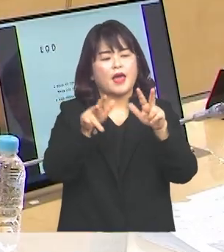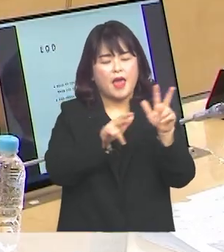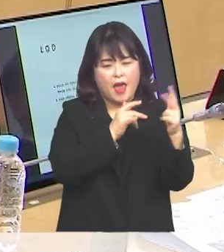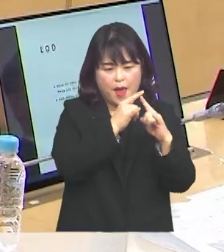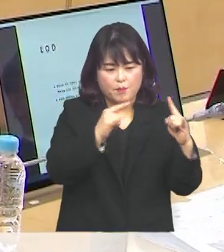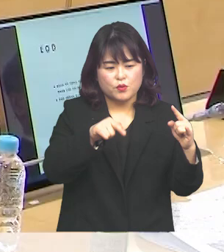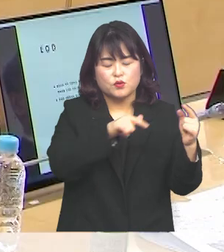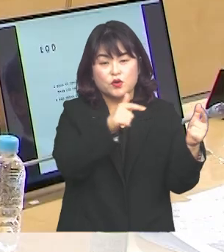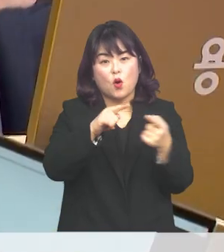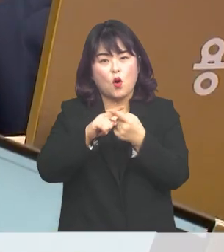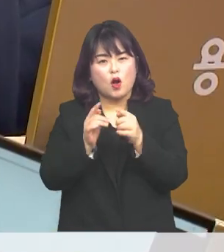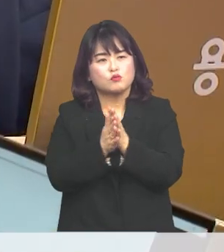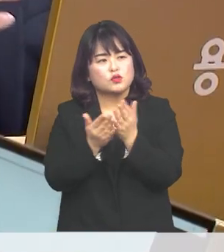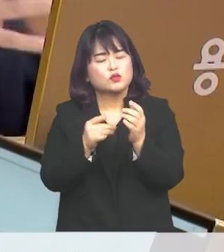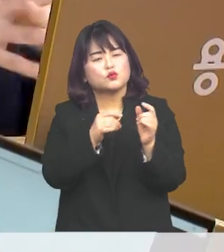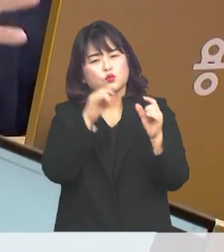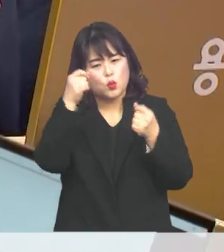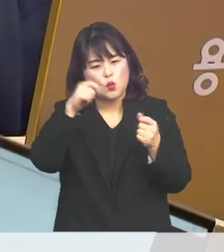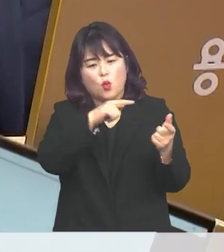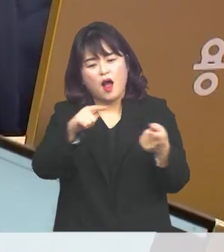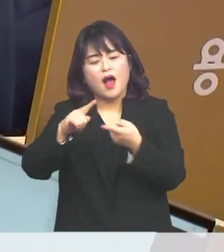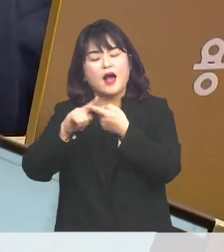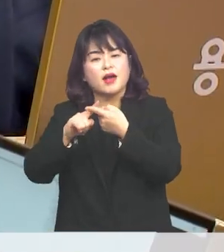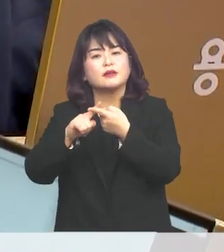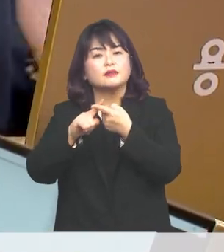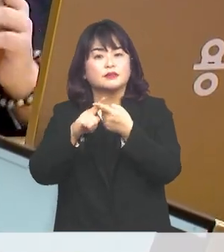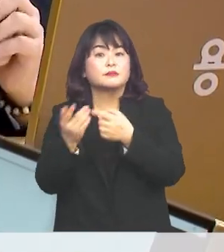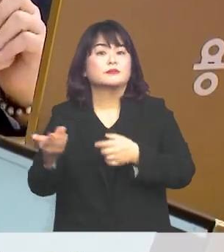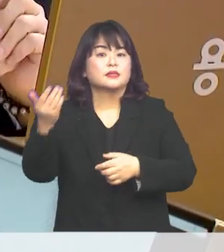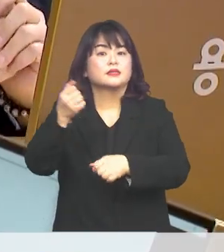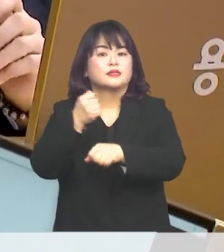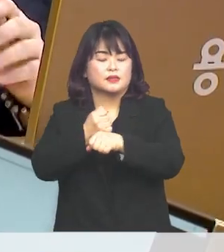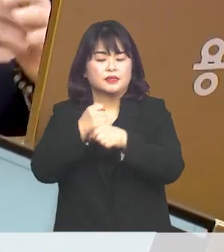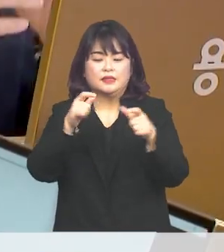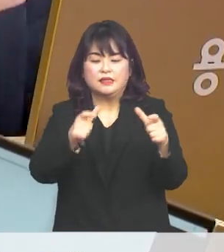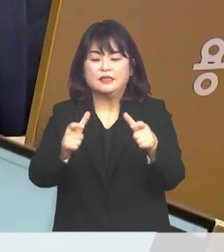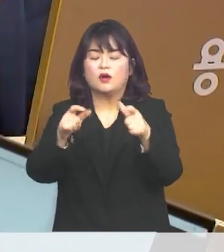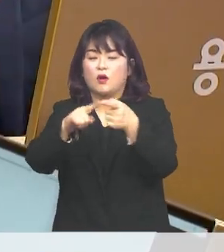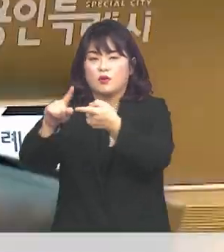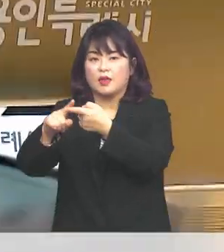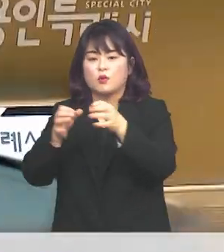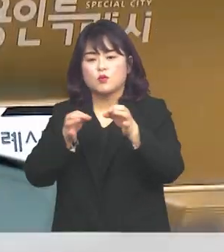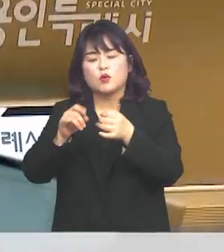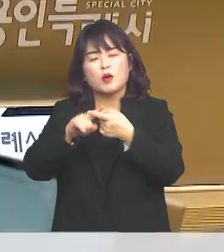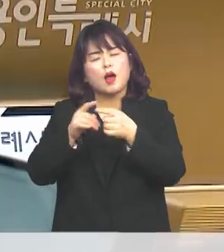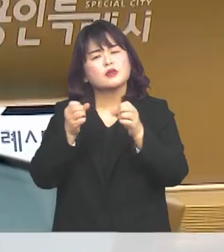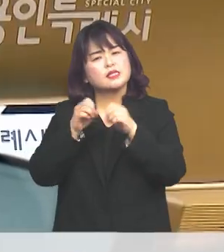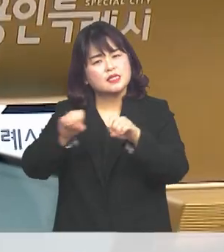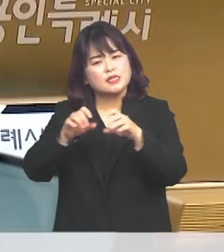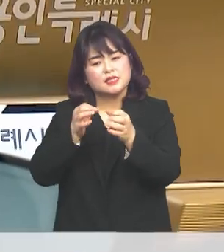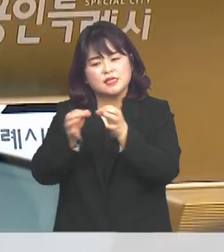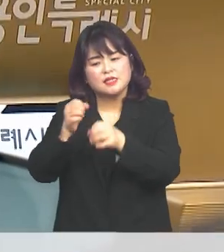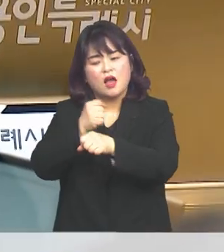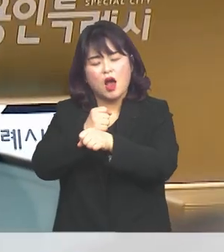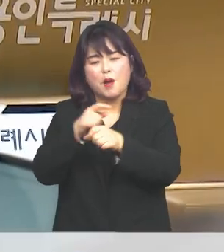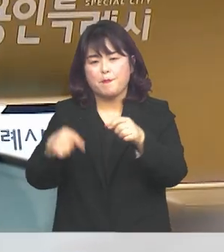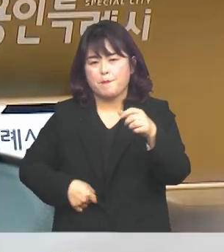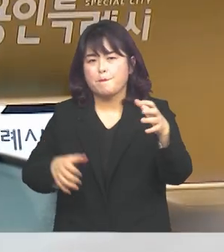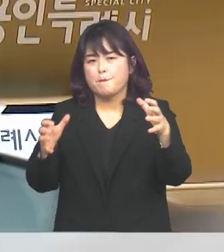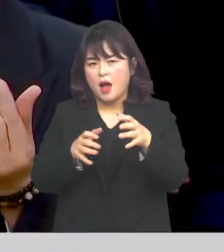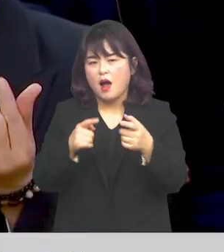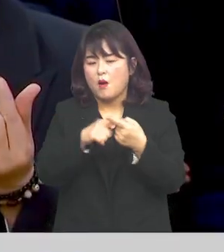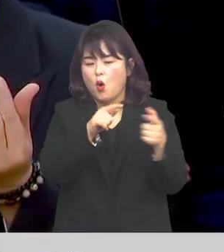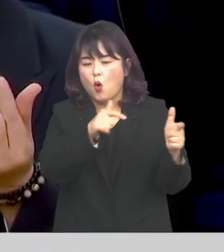캠프, 북토크 콘서트, 분야별 지식인 교양 강좌 레벨업, 지역 소상공인과 함께하는 플리마켓 등 지역과